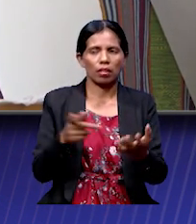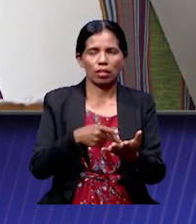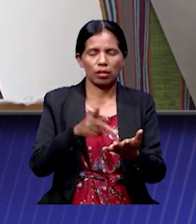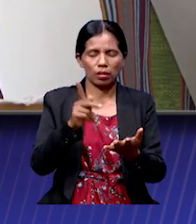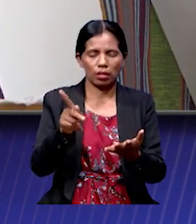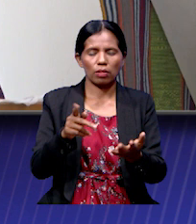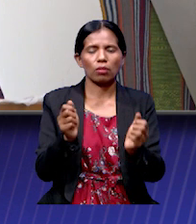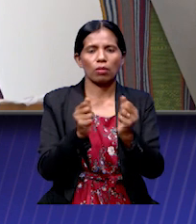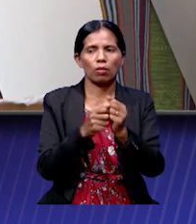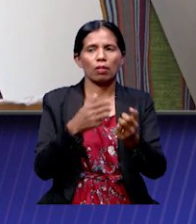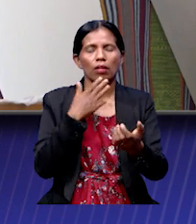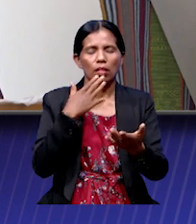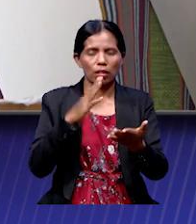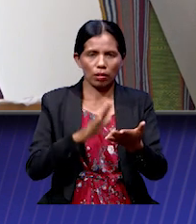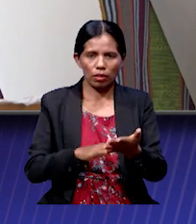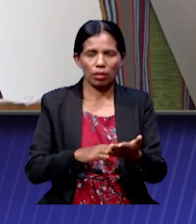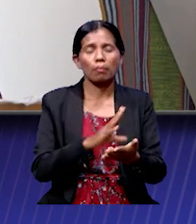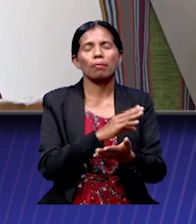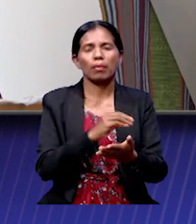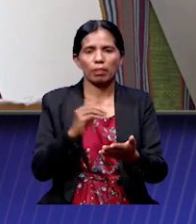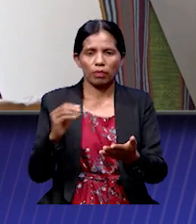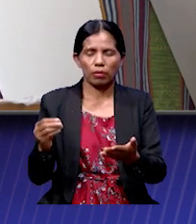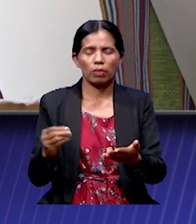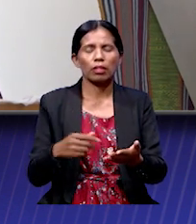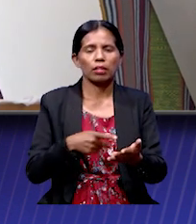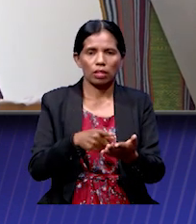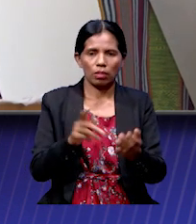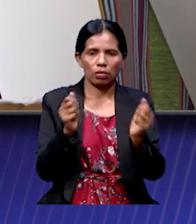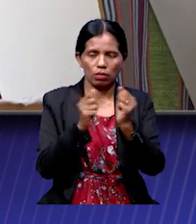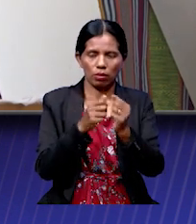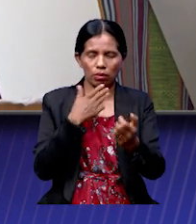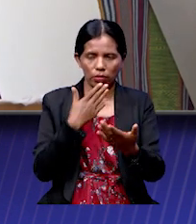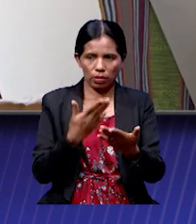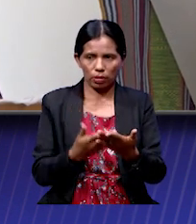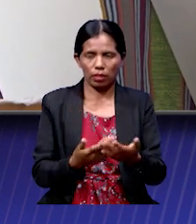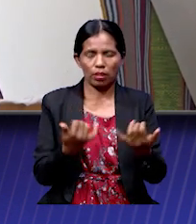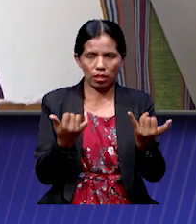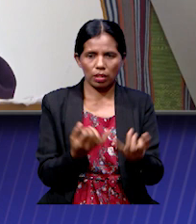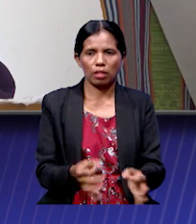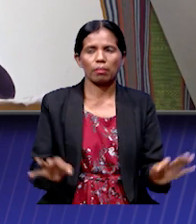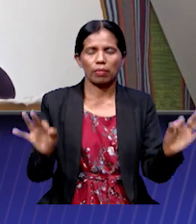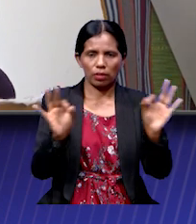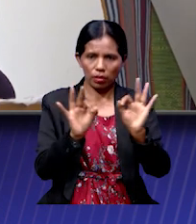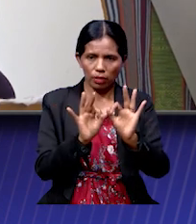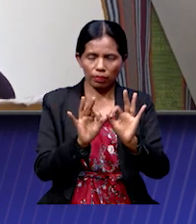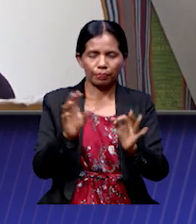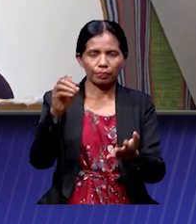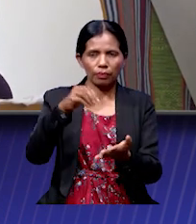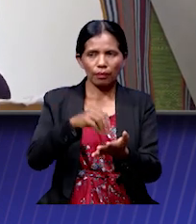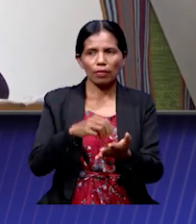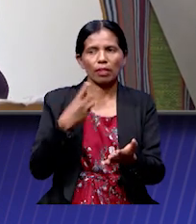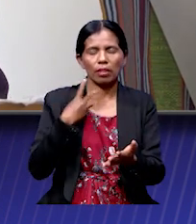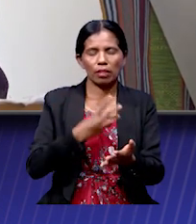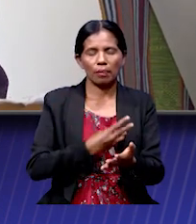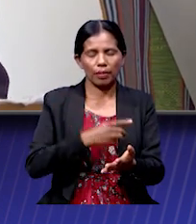buat a, nia selu ho buat dia. E da ne, mak importante, tau ba hitani